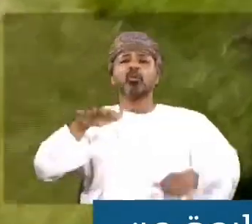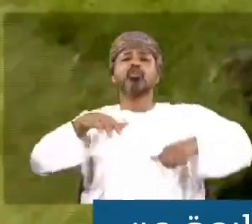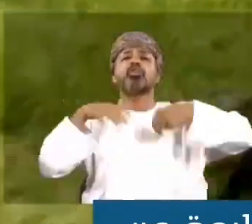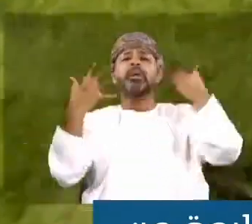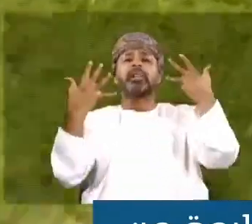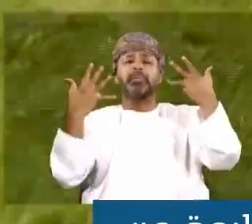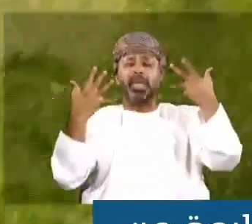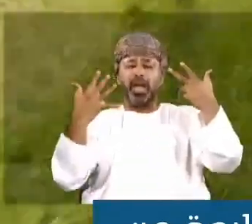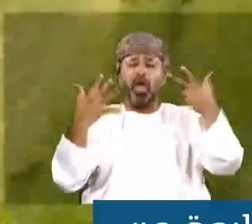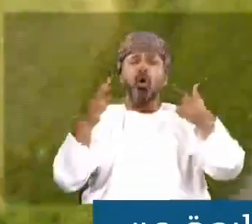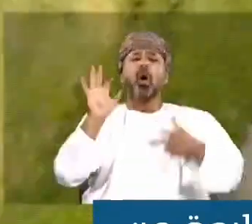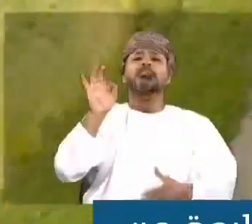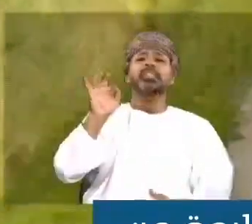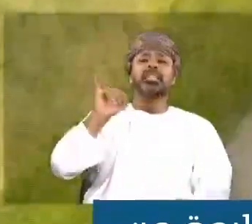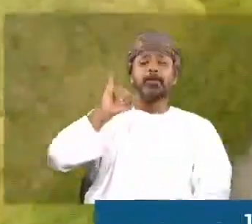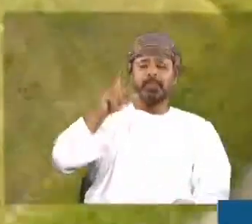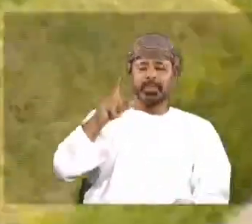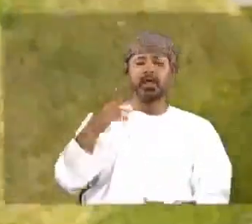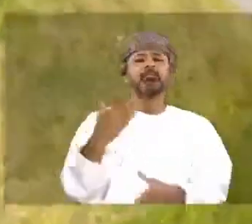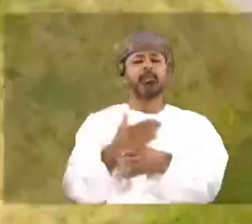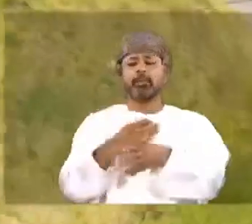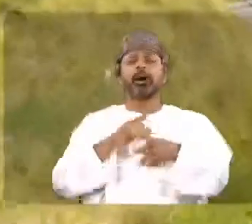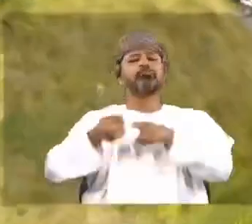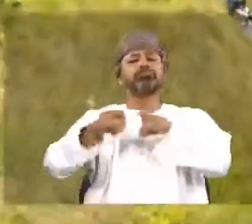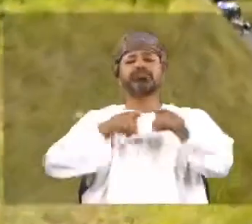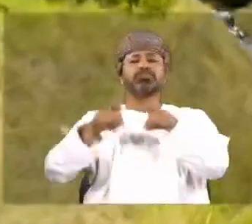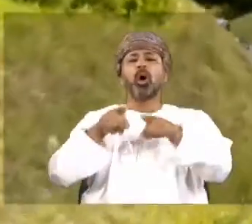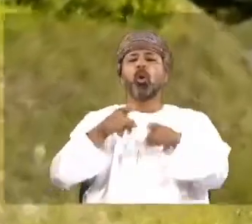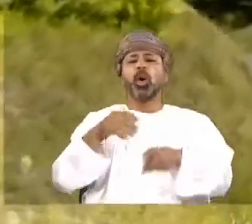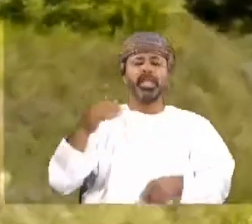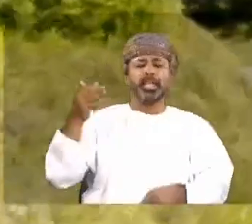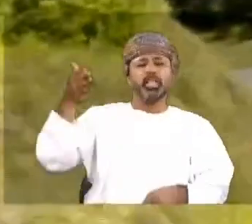1850 مترا، وذلك ضمن سلسلة جبال الألب.